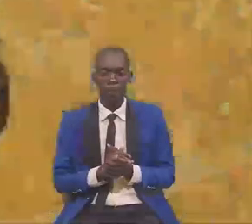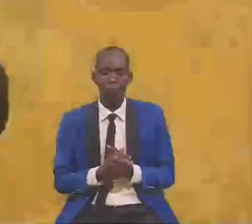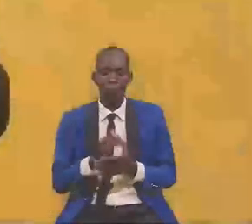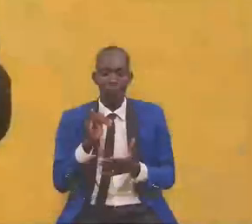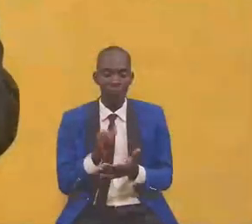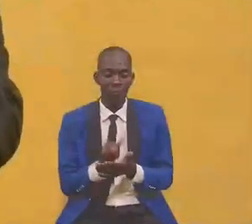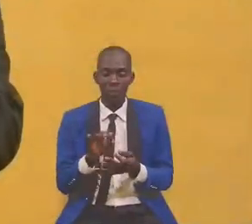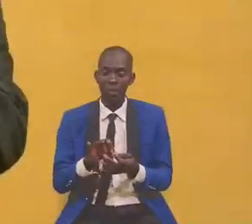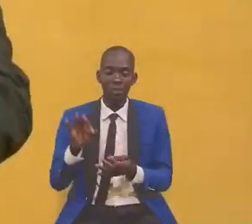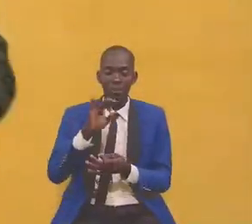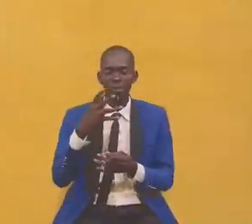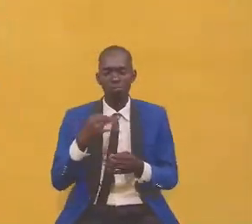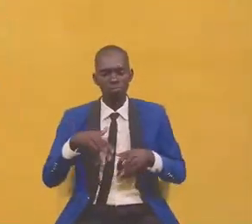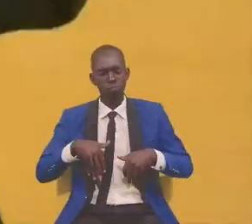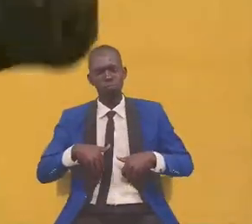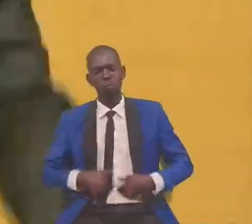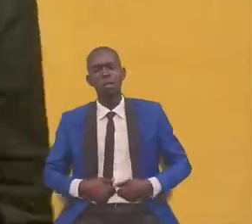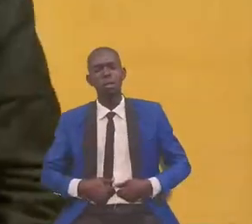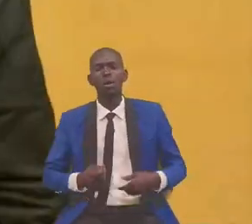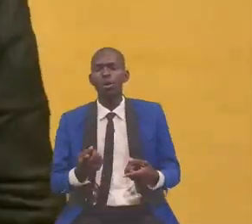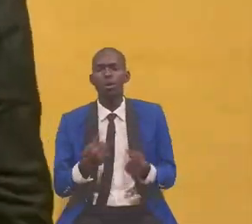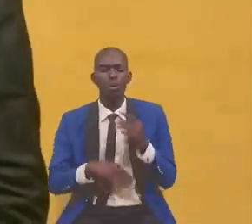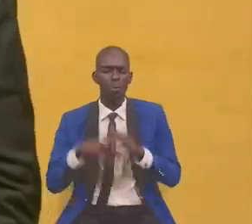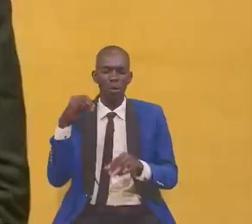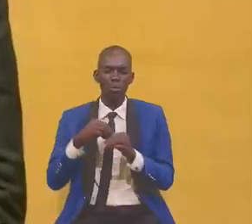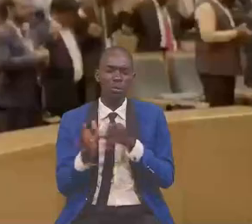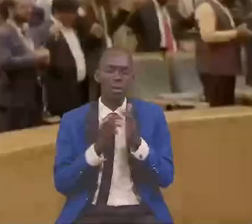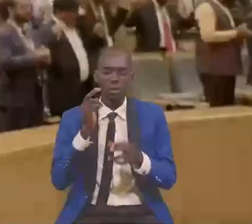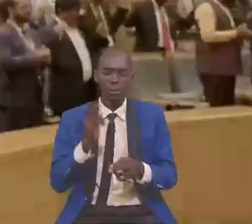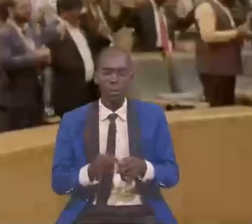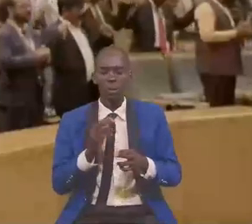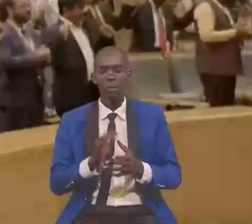Cet esprit de fatigue sort au nom de Jésus.